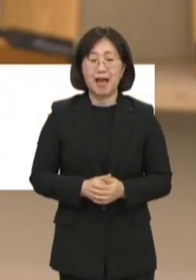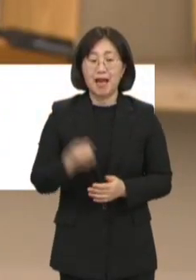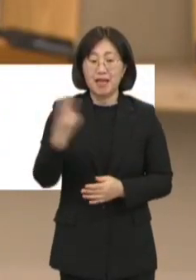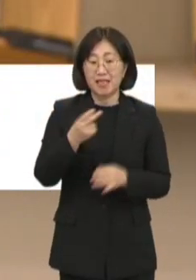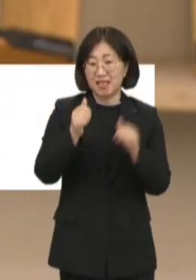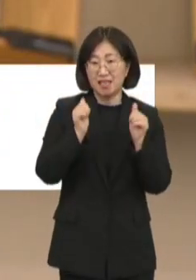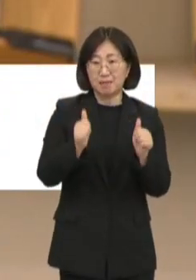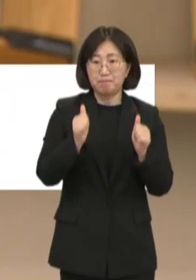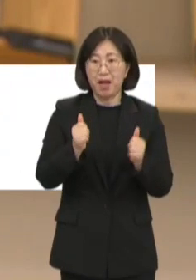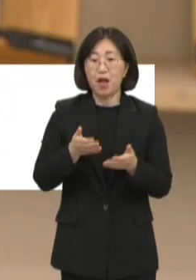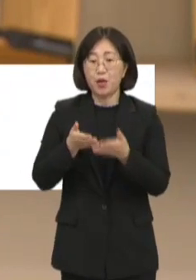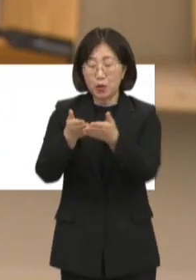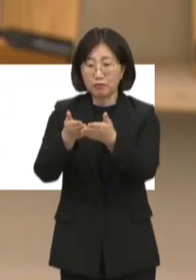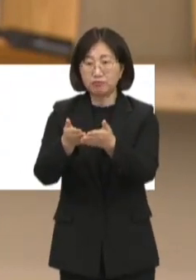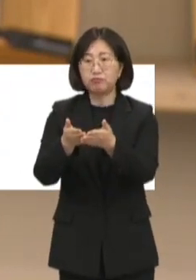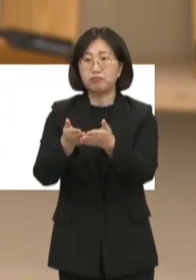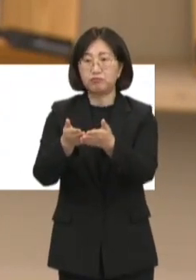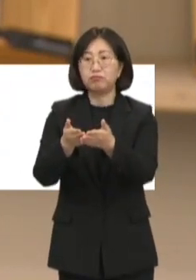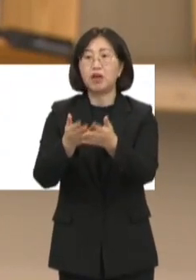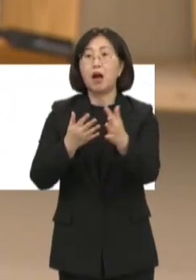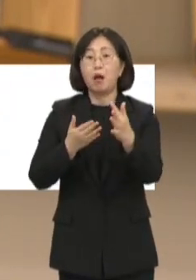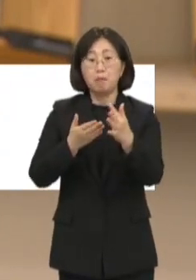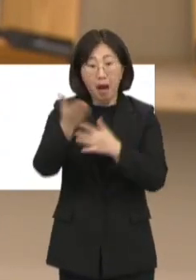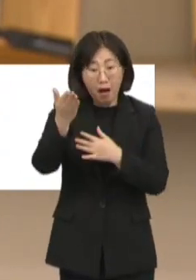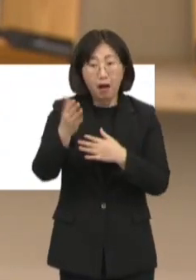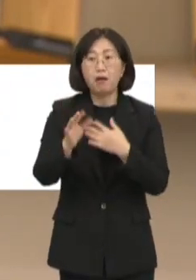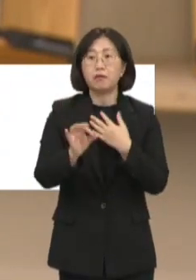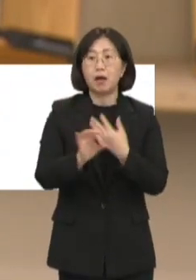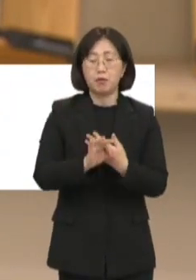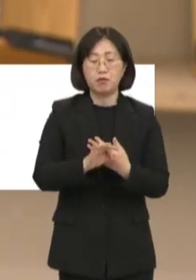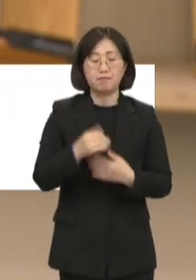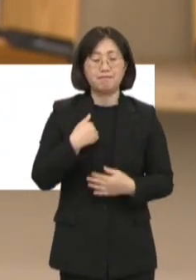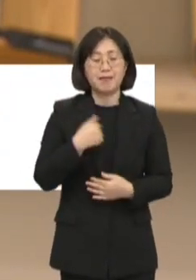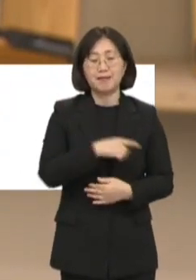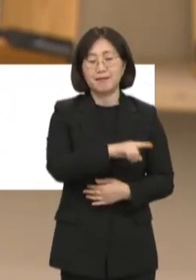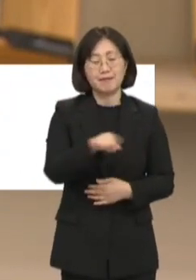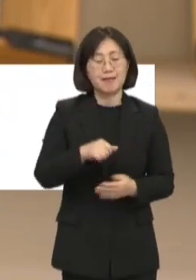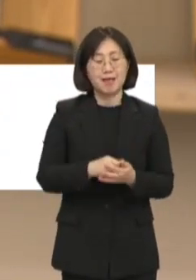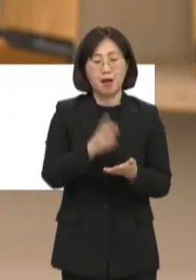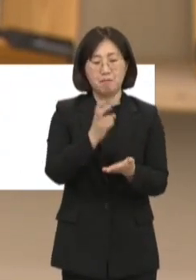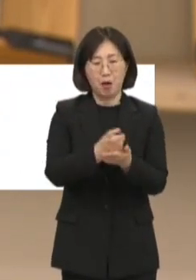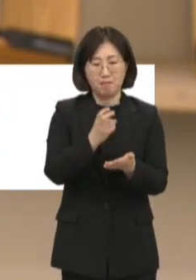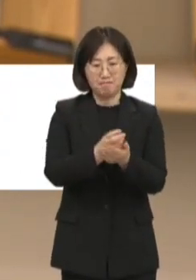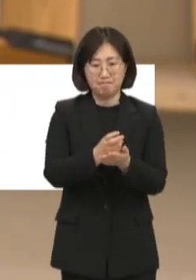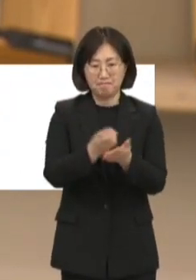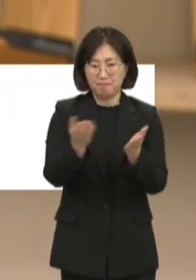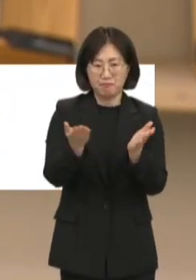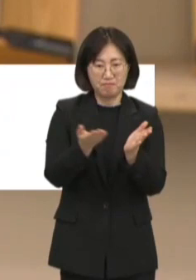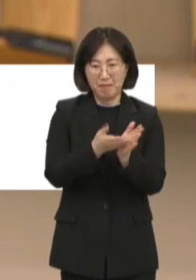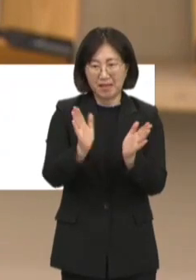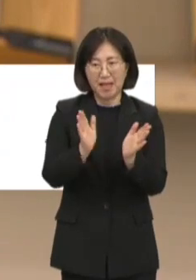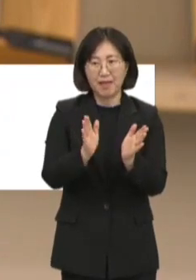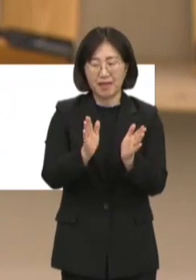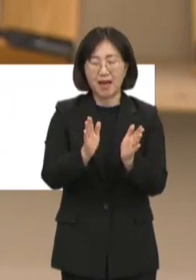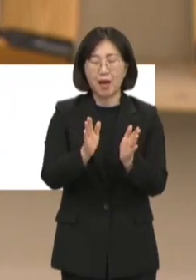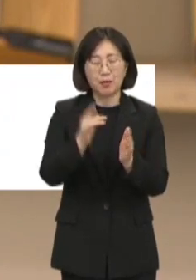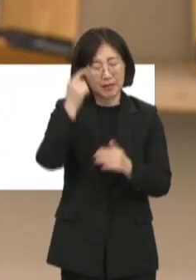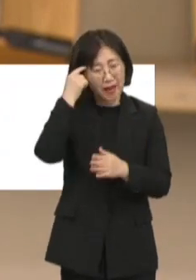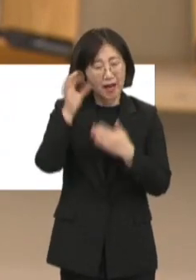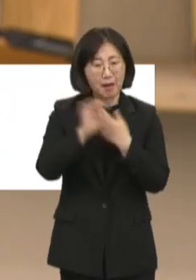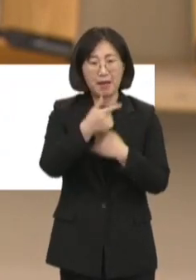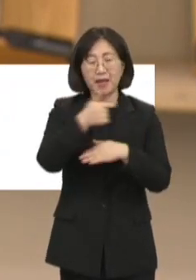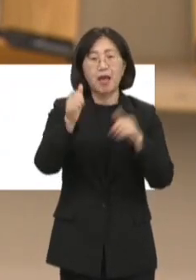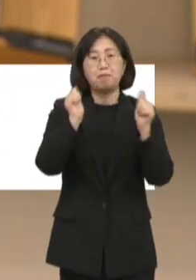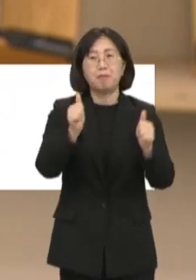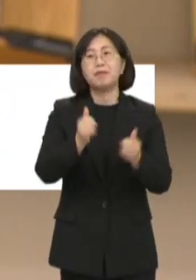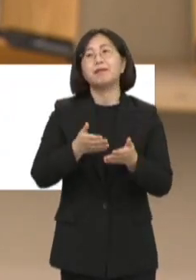요구까지 재의결된다면 저희는 그 법률적 검토를 통해서 법적 위반의 소지가 있다고 판단된다면 대법원